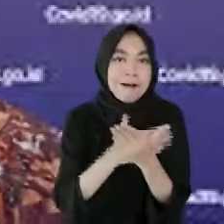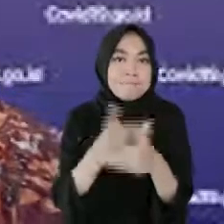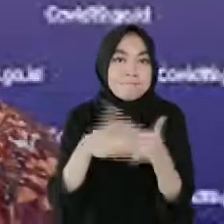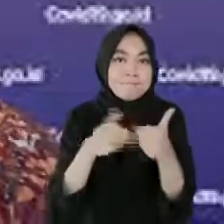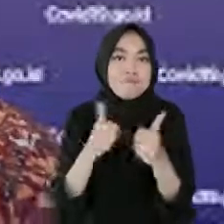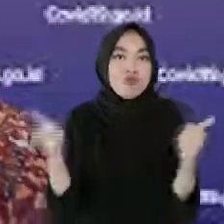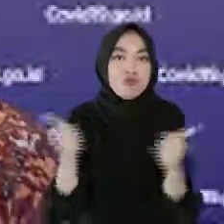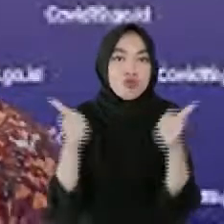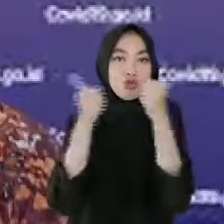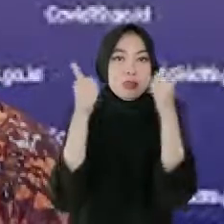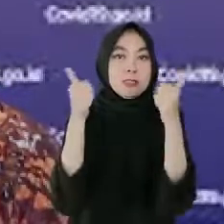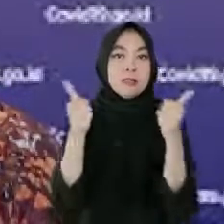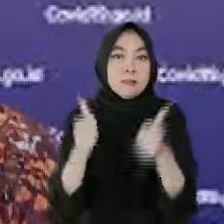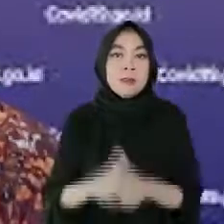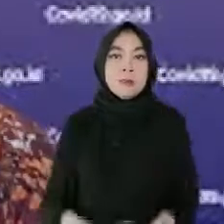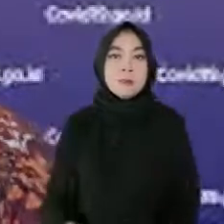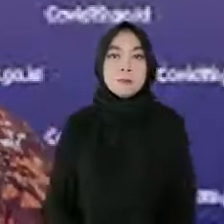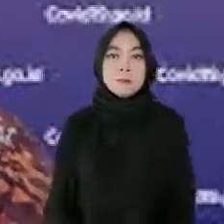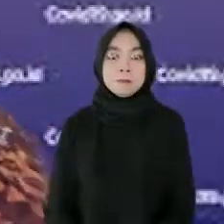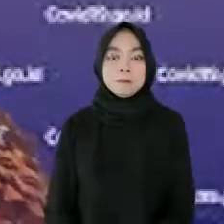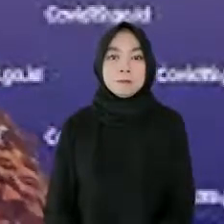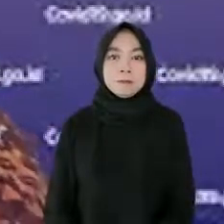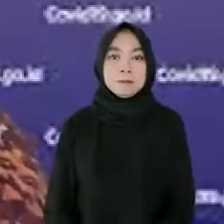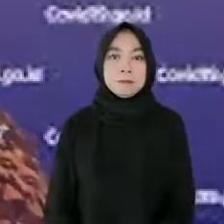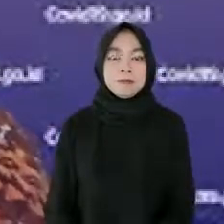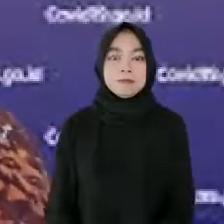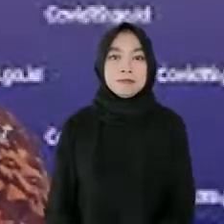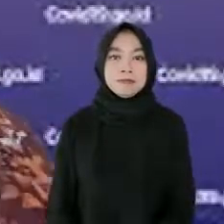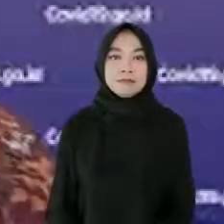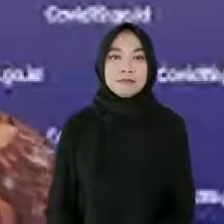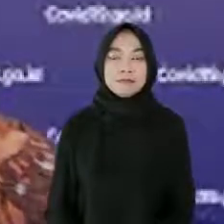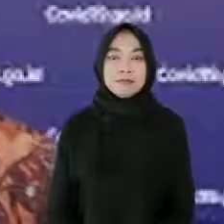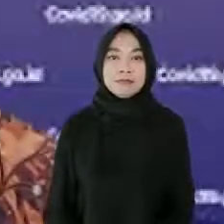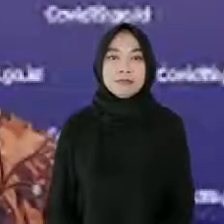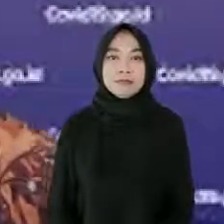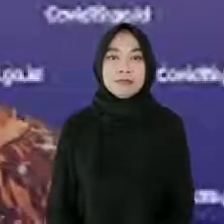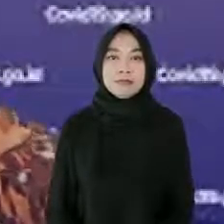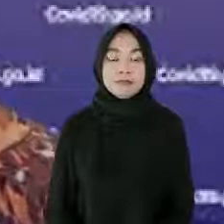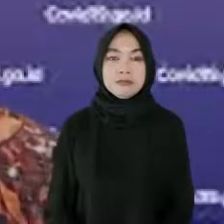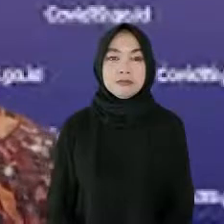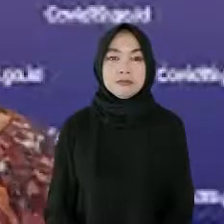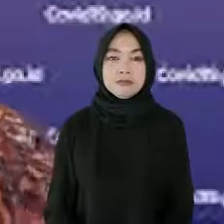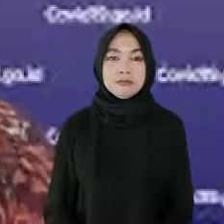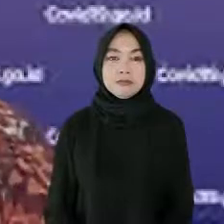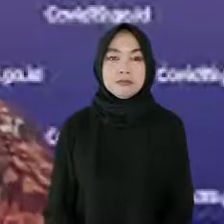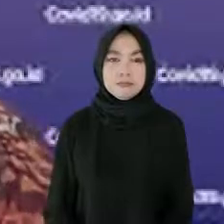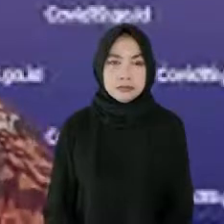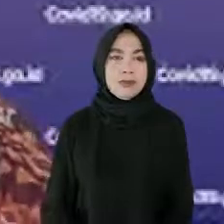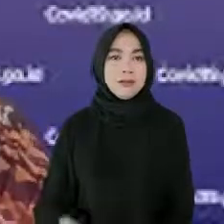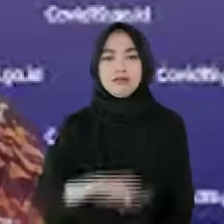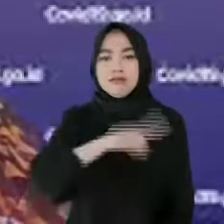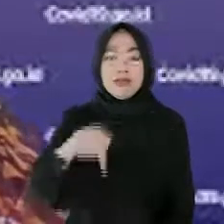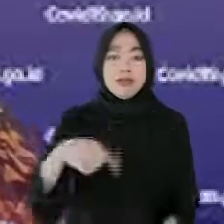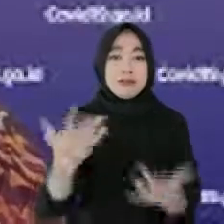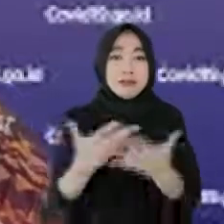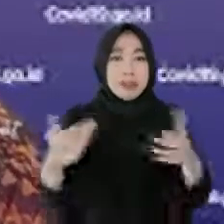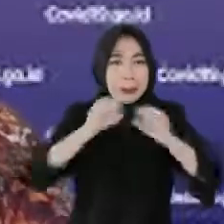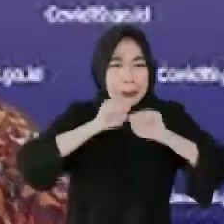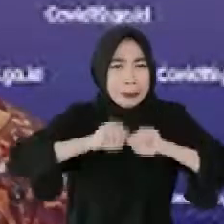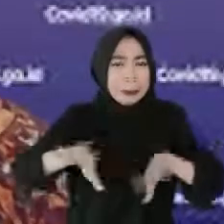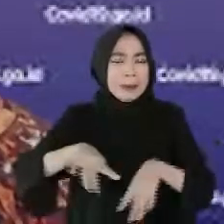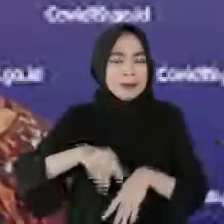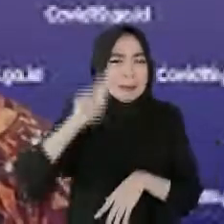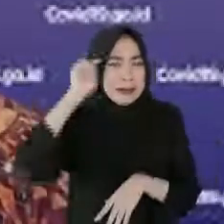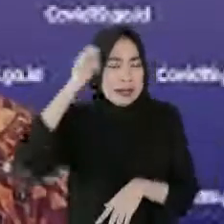kegiatan atau perhelatan yang besar ini Nah untuk itu masyarakat perlu terus diingatkan agar tetap